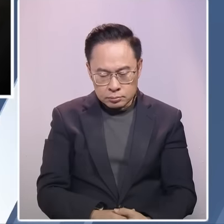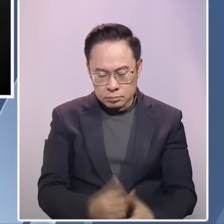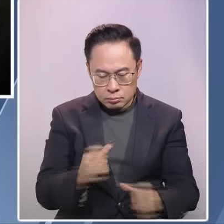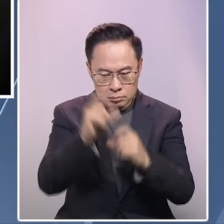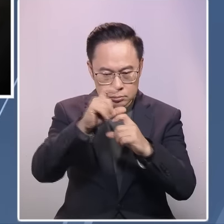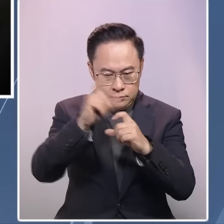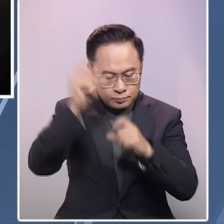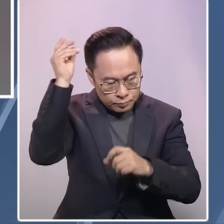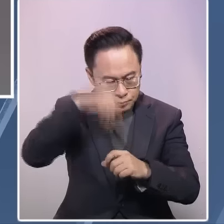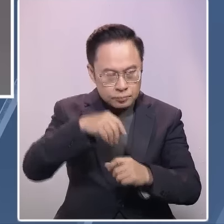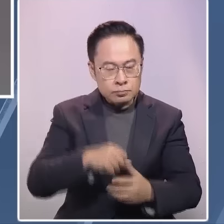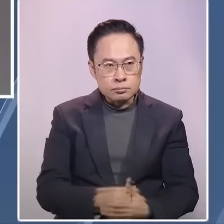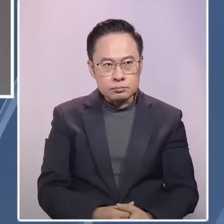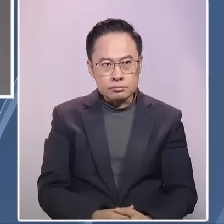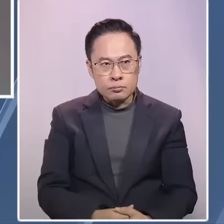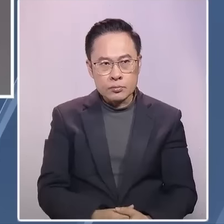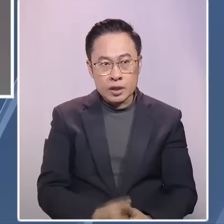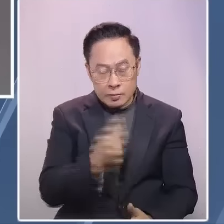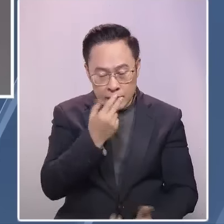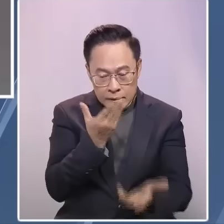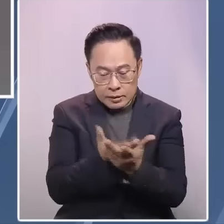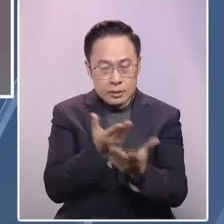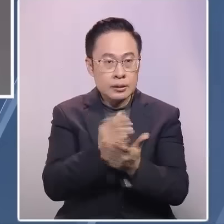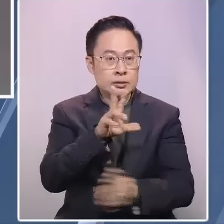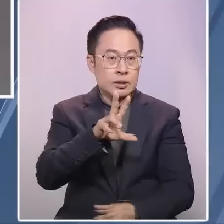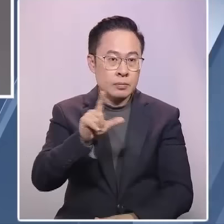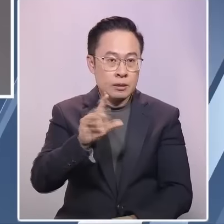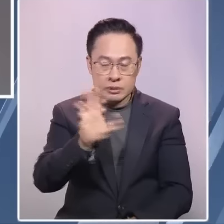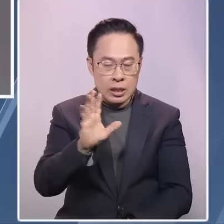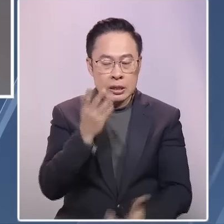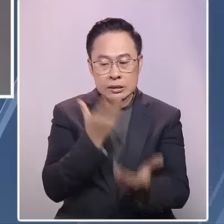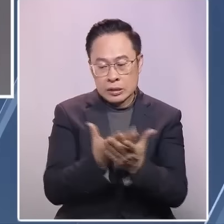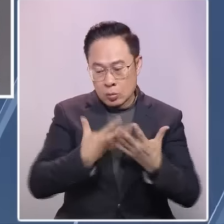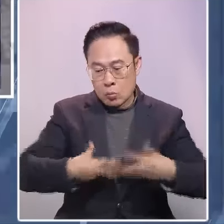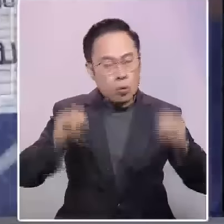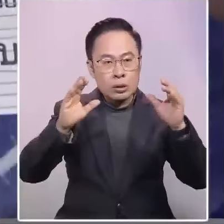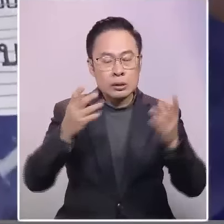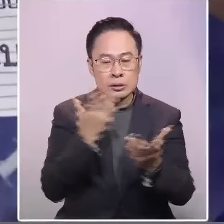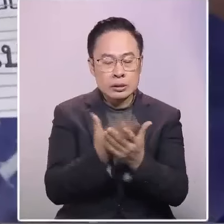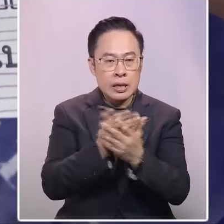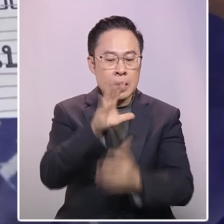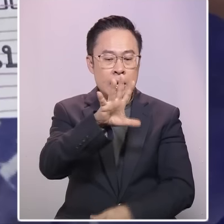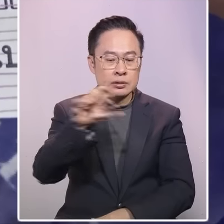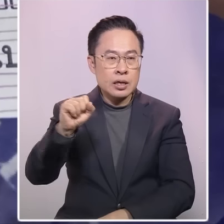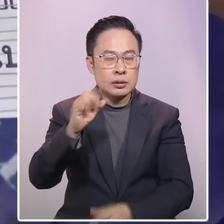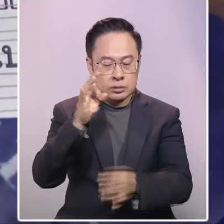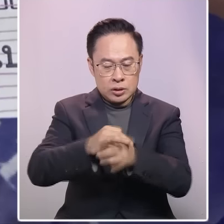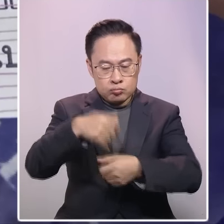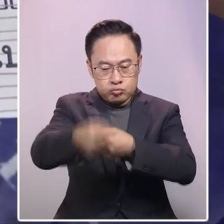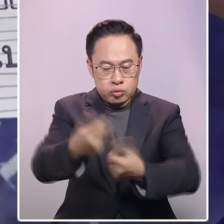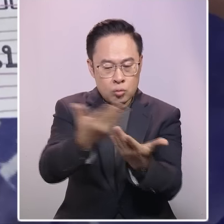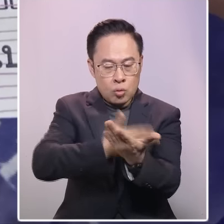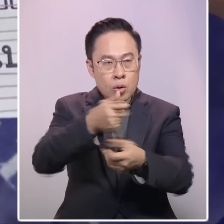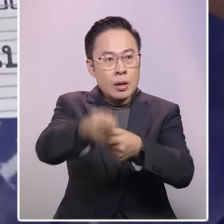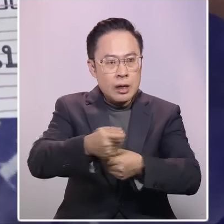ครับโอโหยคายเงินที่กำเอาไว้นึกว่า 3ล้านจะได้โดนห 500,000บาทที่ไปขายสลากธกส